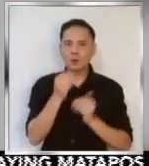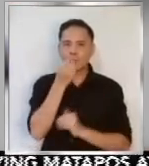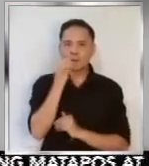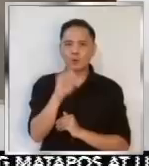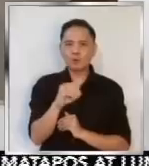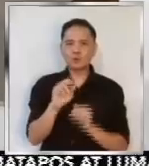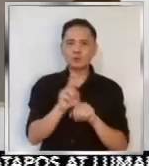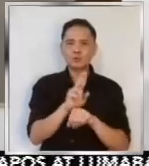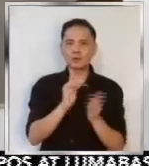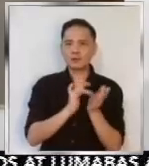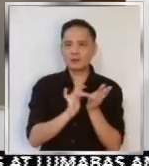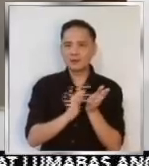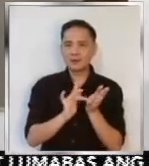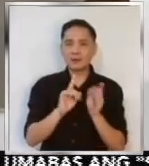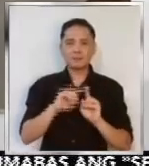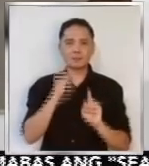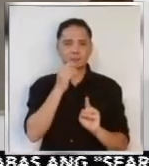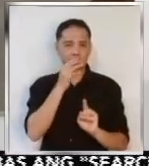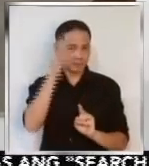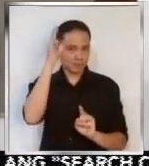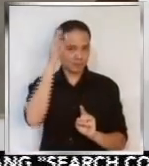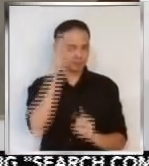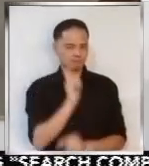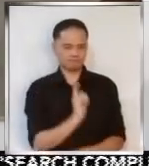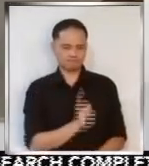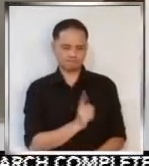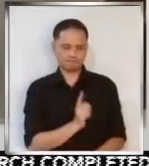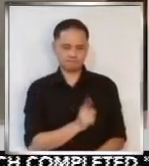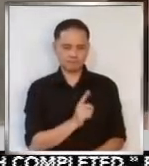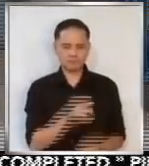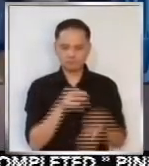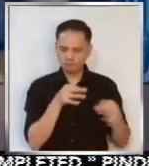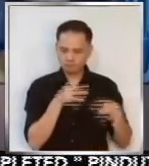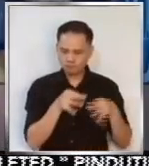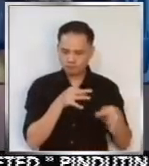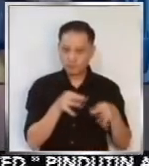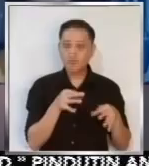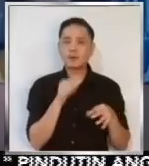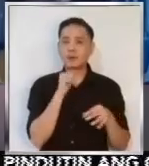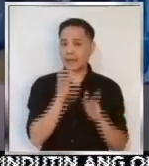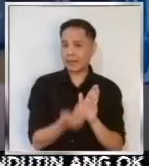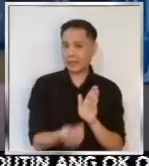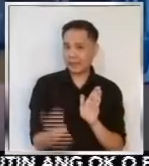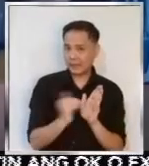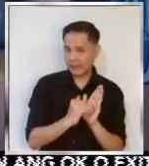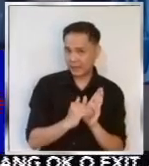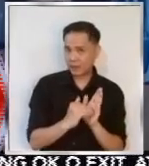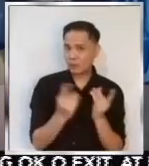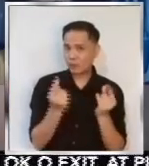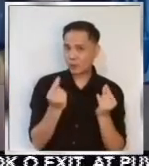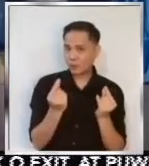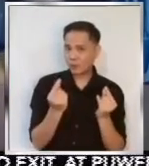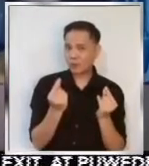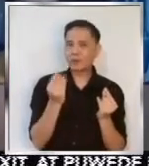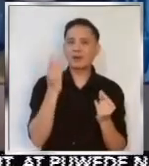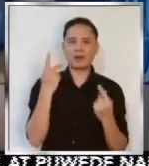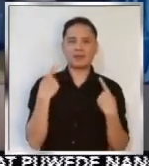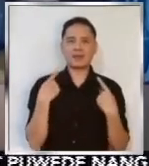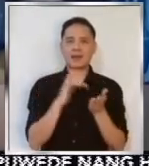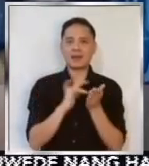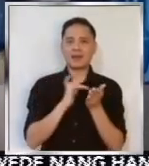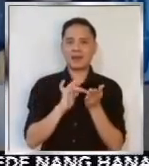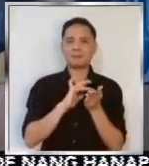ng mag-asawa ang bata. At para hindi na raw maulit ang insidente. I-uninstall na namin yung application. Isa na lang, sa akin na